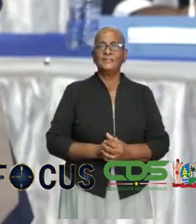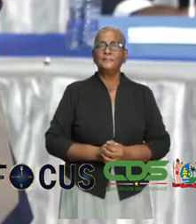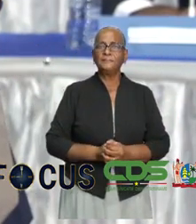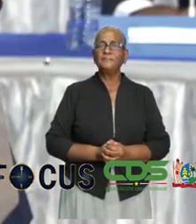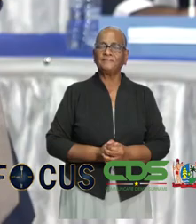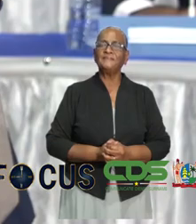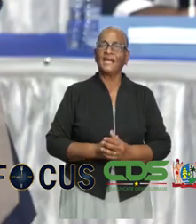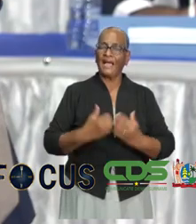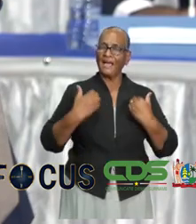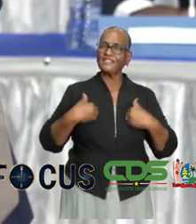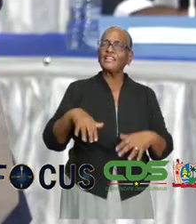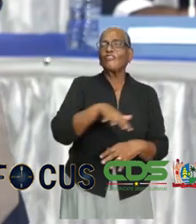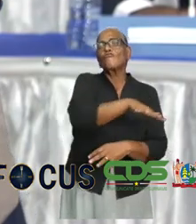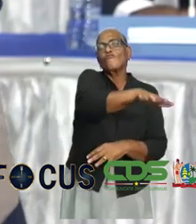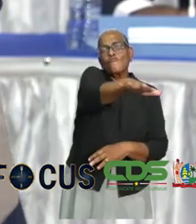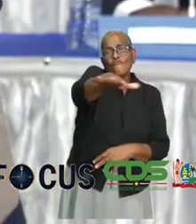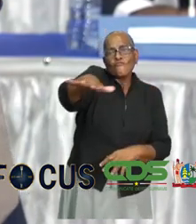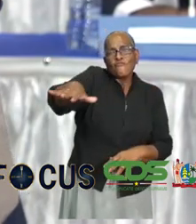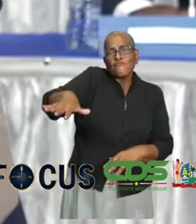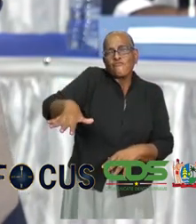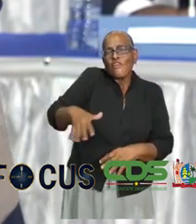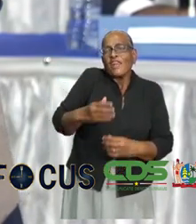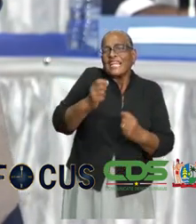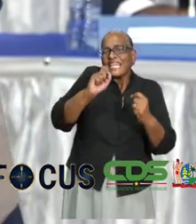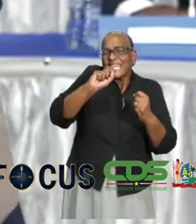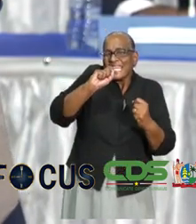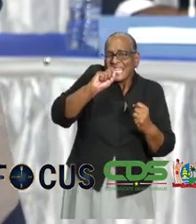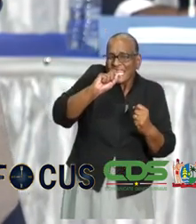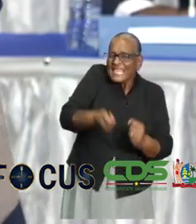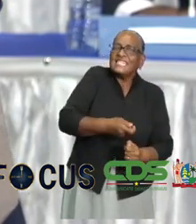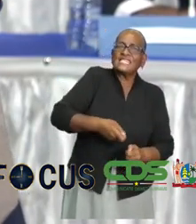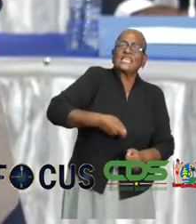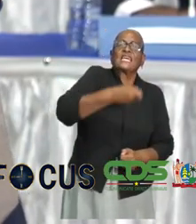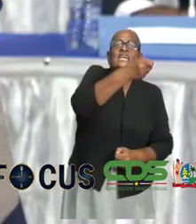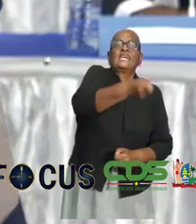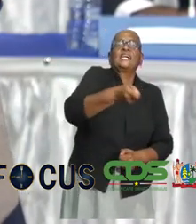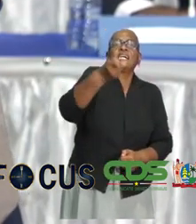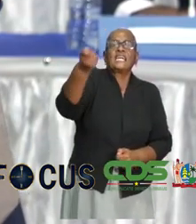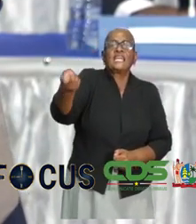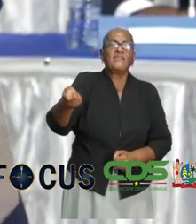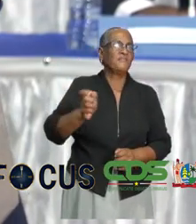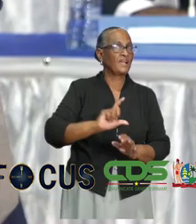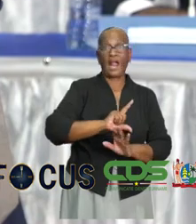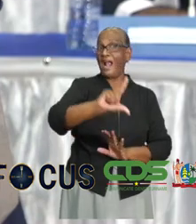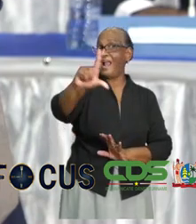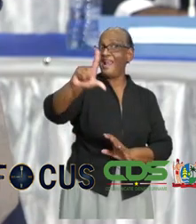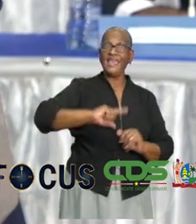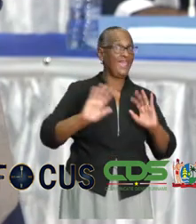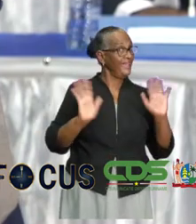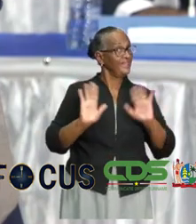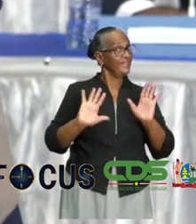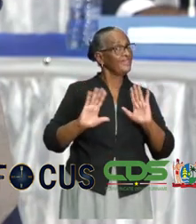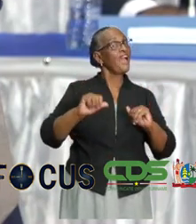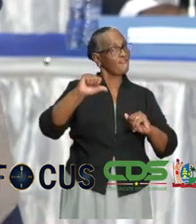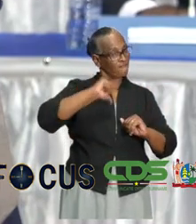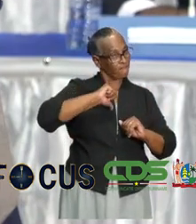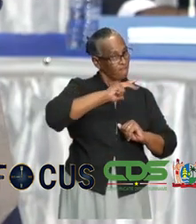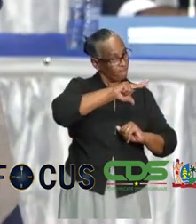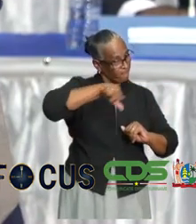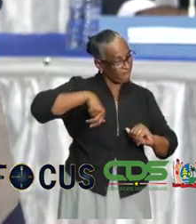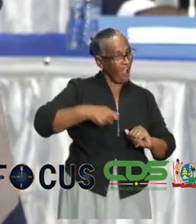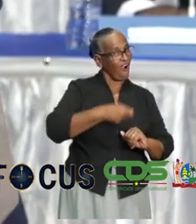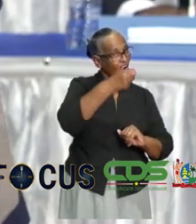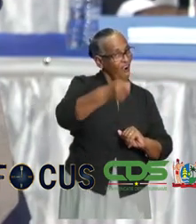En dat het volk uiteindelijk iets zal krijgen dat niet geleend zal zijn. Dat aan oude